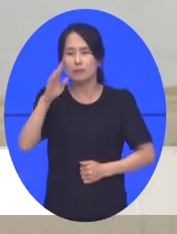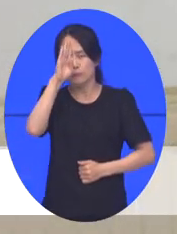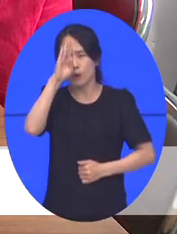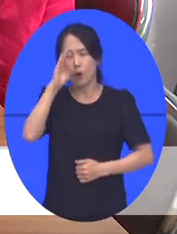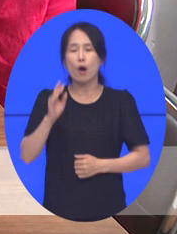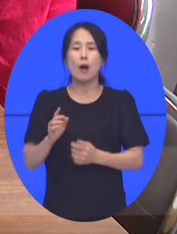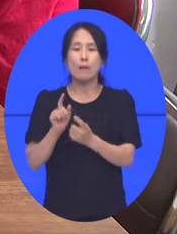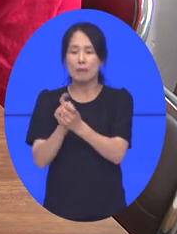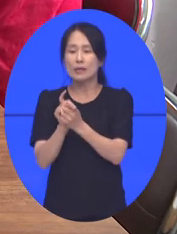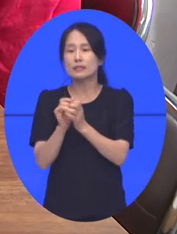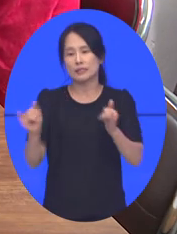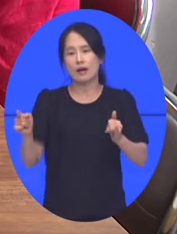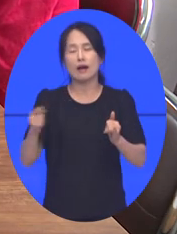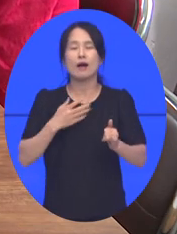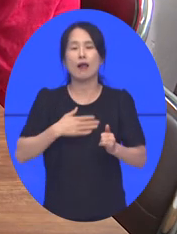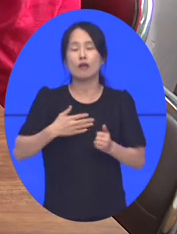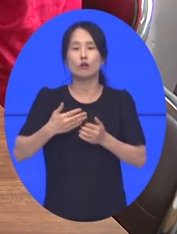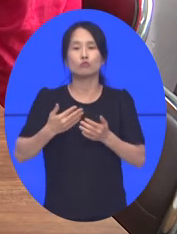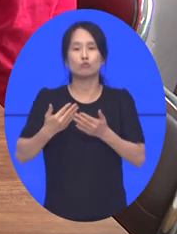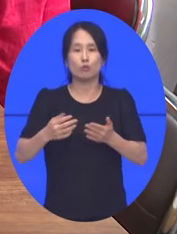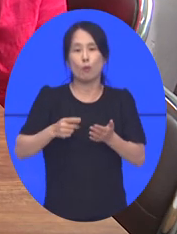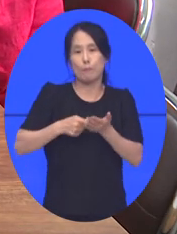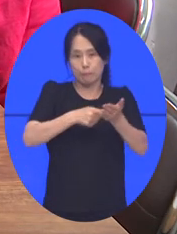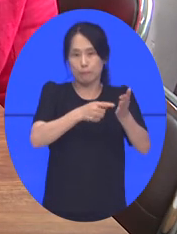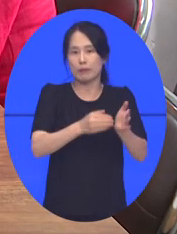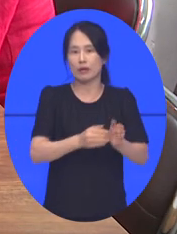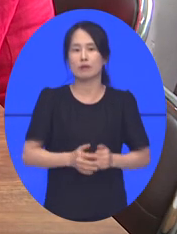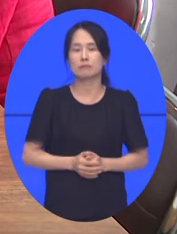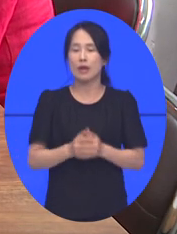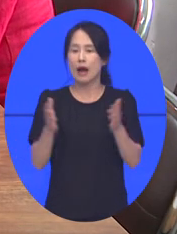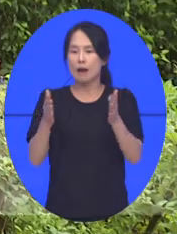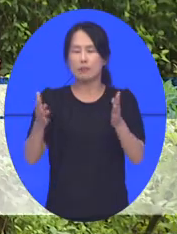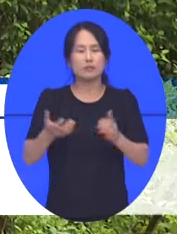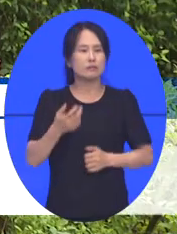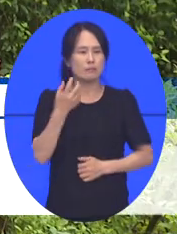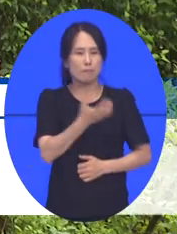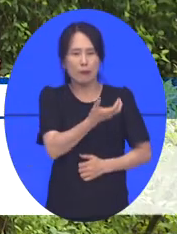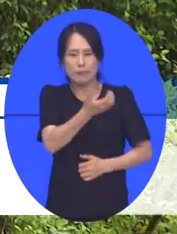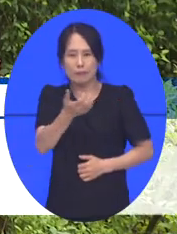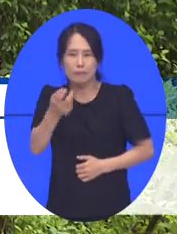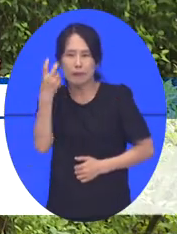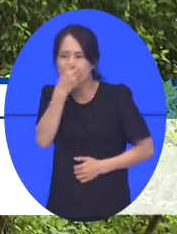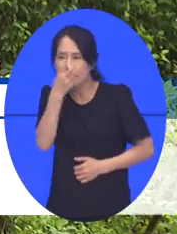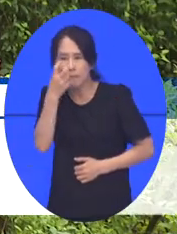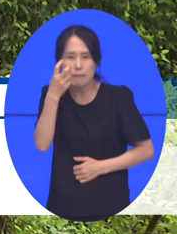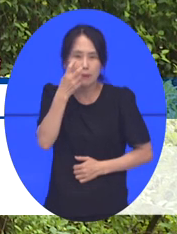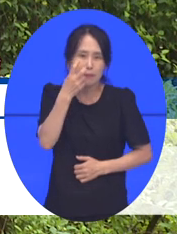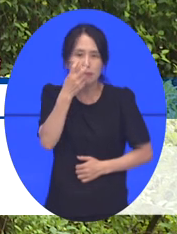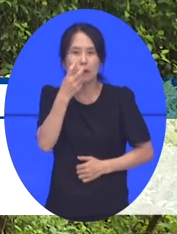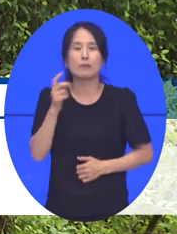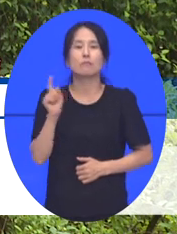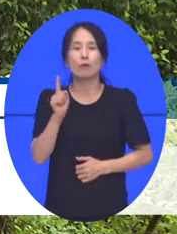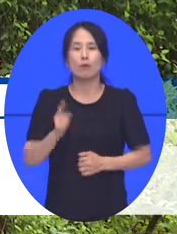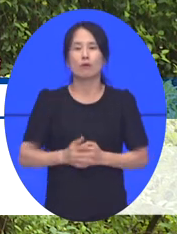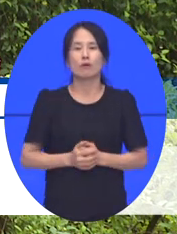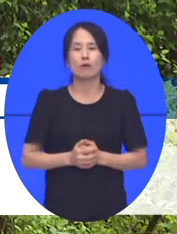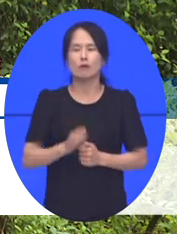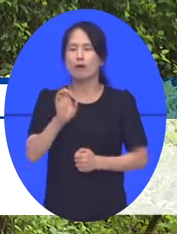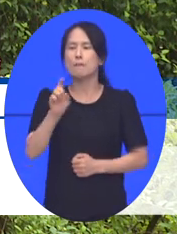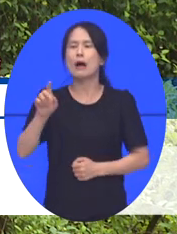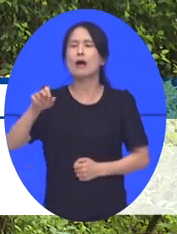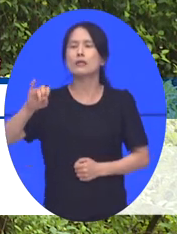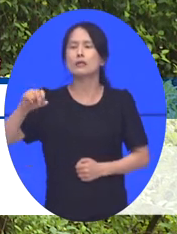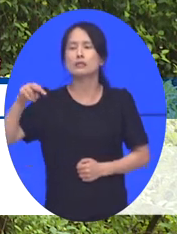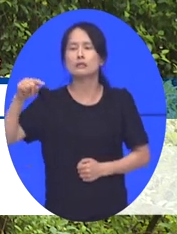이웃을 한라인에 제보했습니다. 아파트를 수시로 돌아요. 그러다 보니 지금